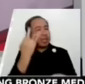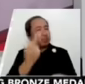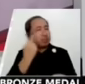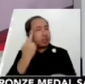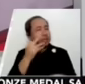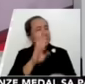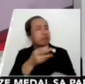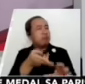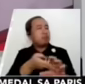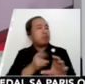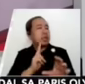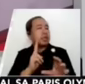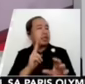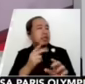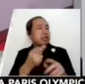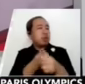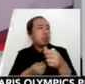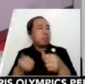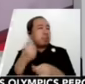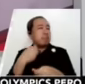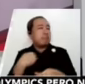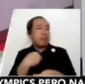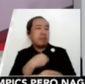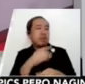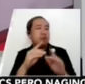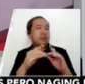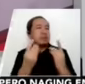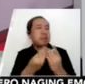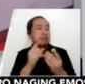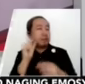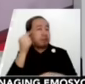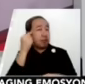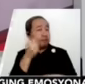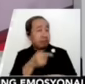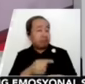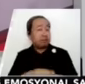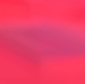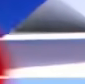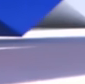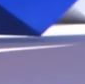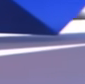pagbibitiw niya bilang miyembro ng gabinete. Nakatutok si Marisol Abdurraman.